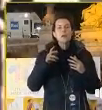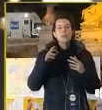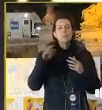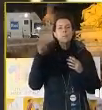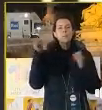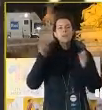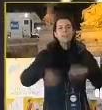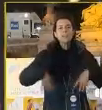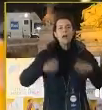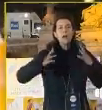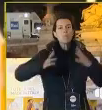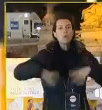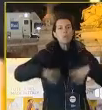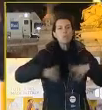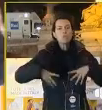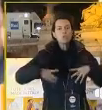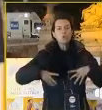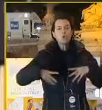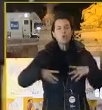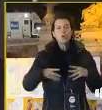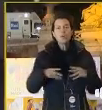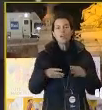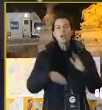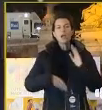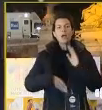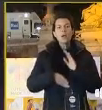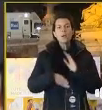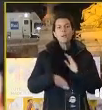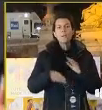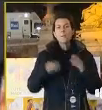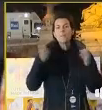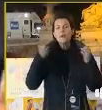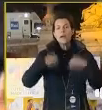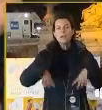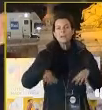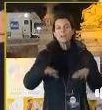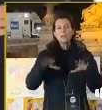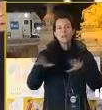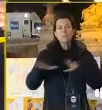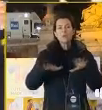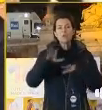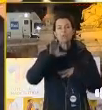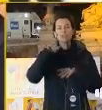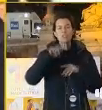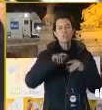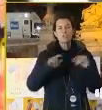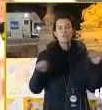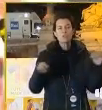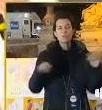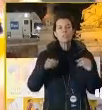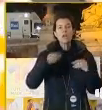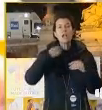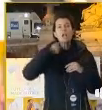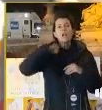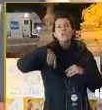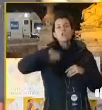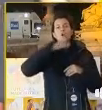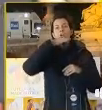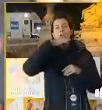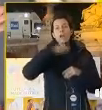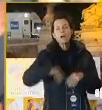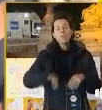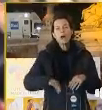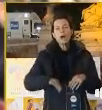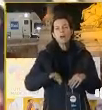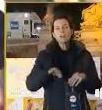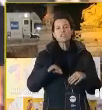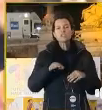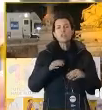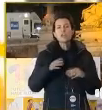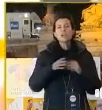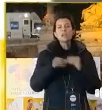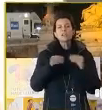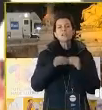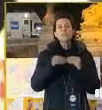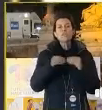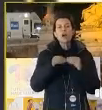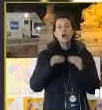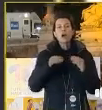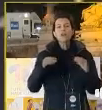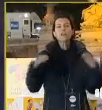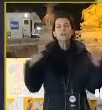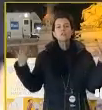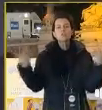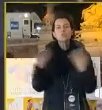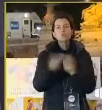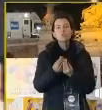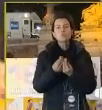è successa una cosa straordinaria. Noi siamo riusciti ad accelerare, ad azzerare tutti i partiti che si